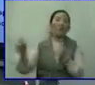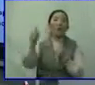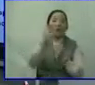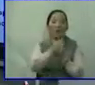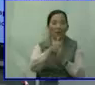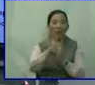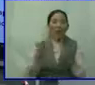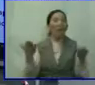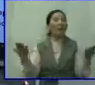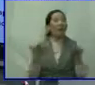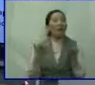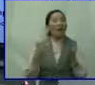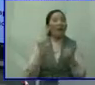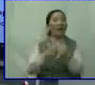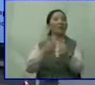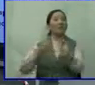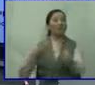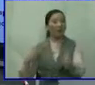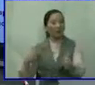какая отстала?